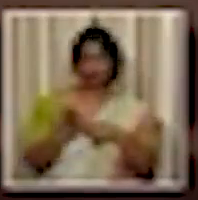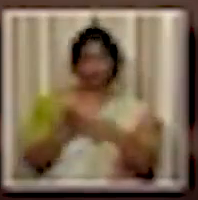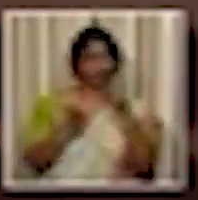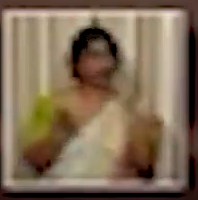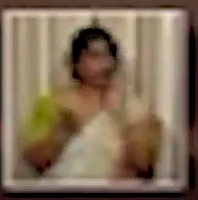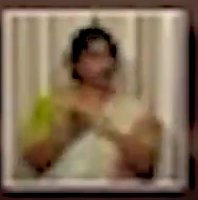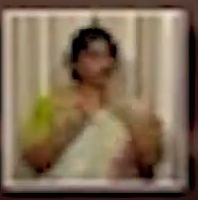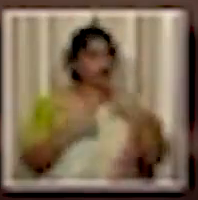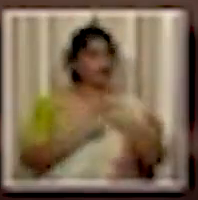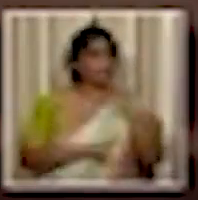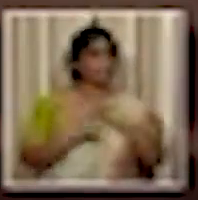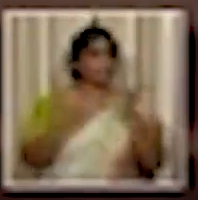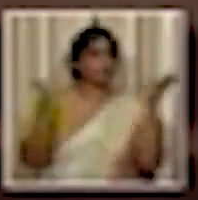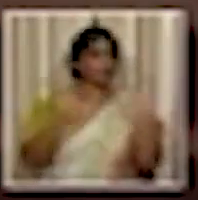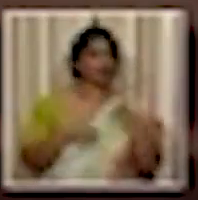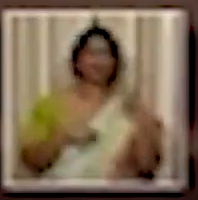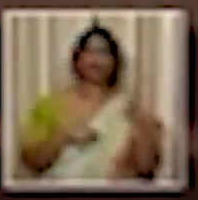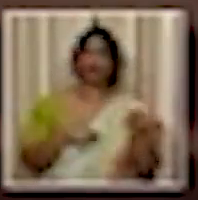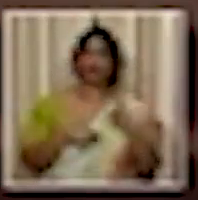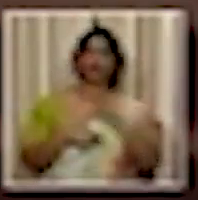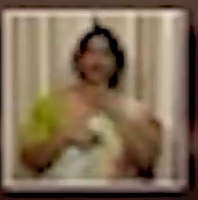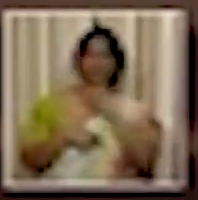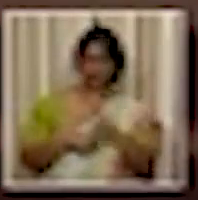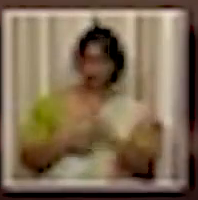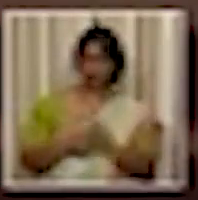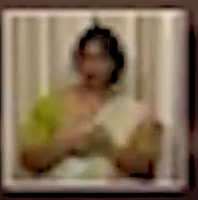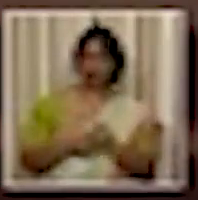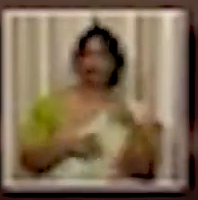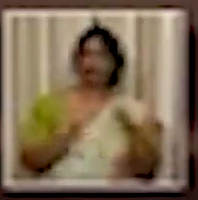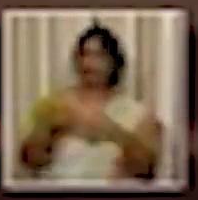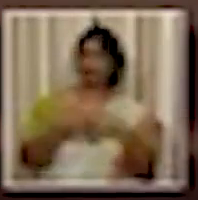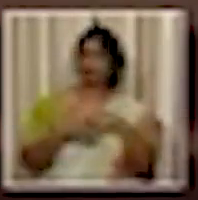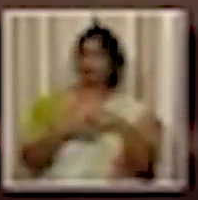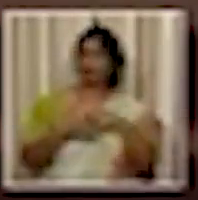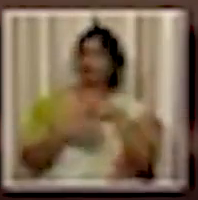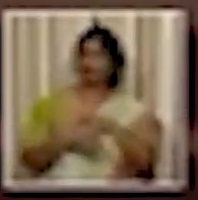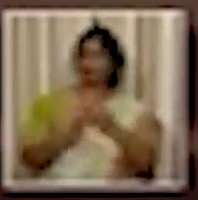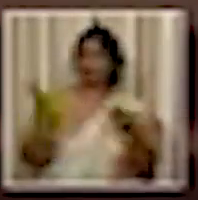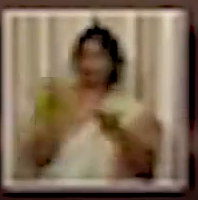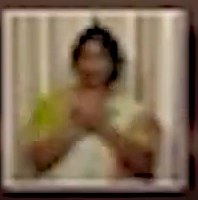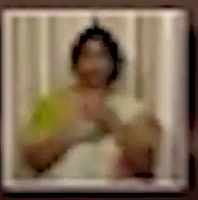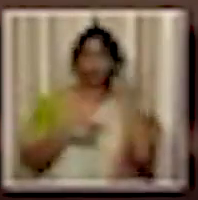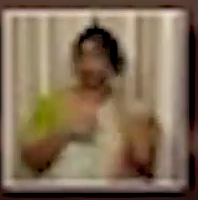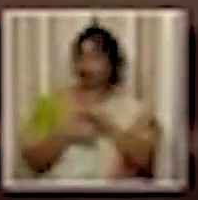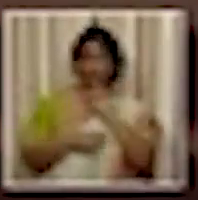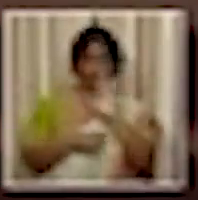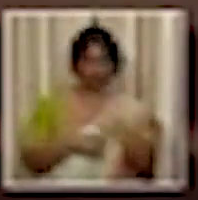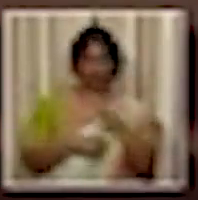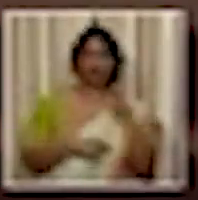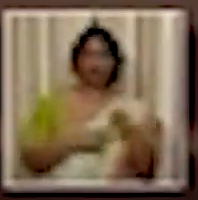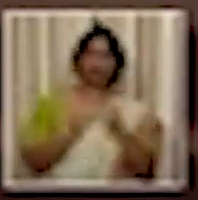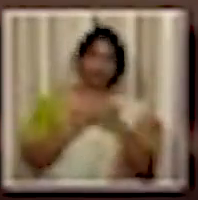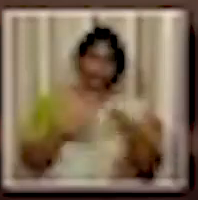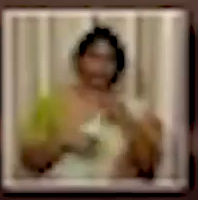දාලා ඊළඟ පාර්ලිමේන්තු සතිවාරයේදී මෙතුමා ඉල්ලීමක් කරනවා. මේ කැබිනට් එක ගියේ එක පිළිබඳව කියන්නේ නැතුව කරලා